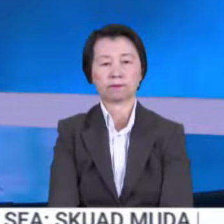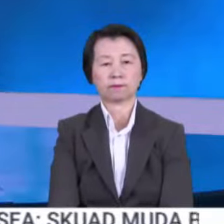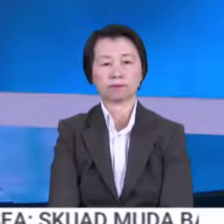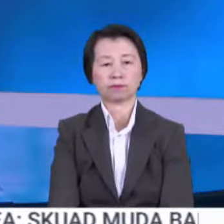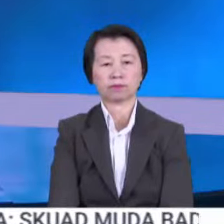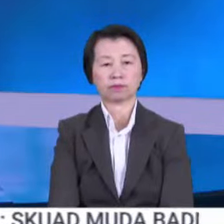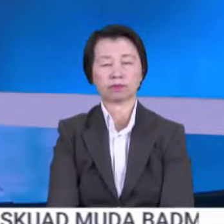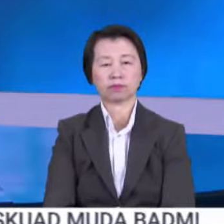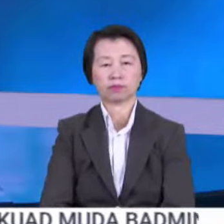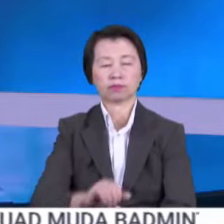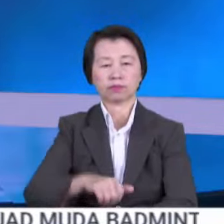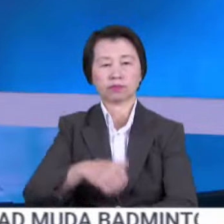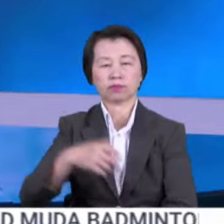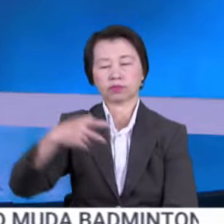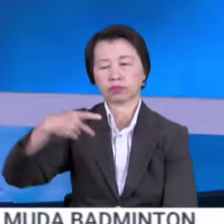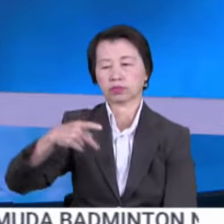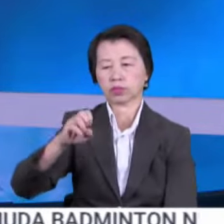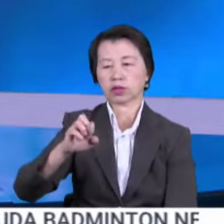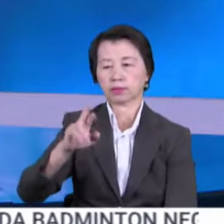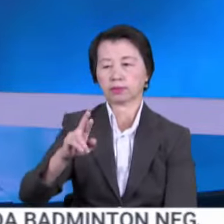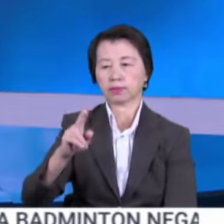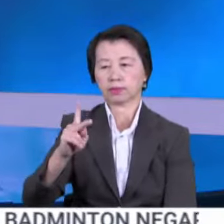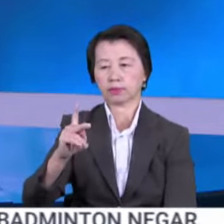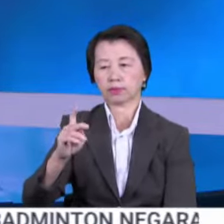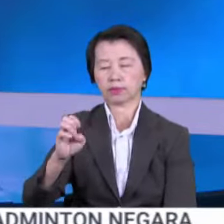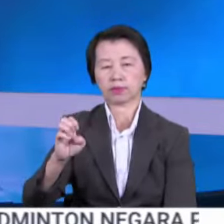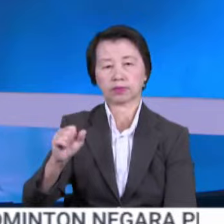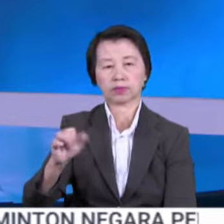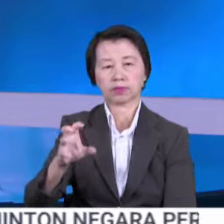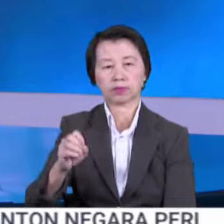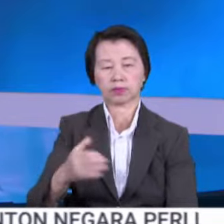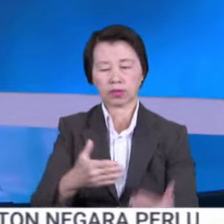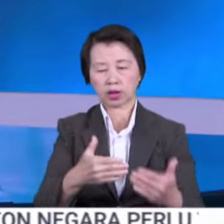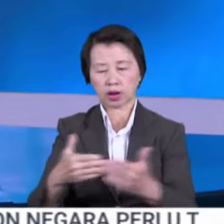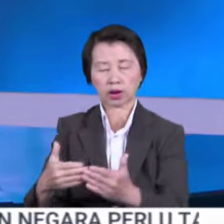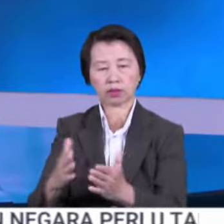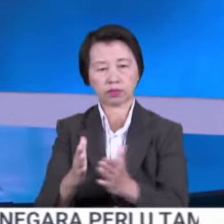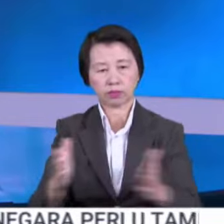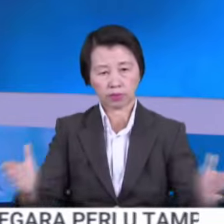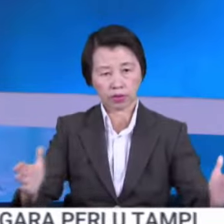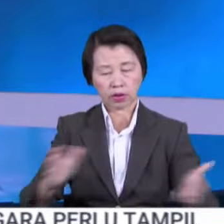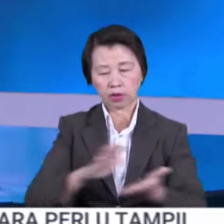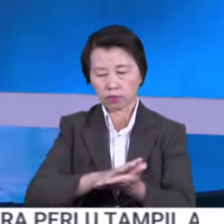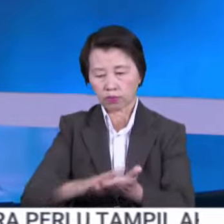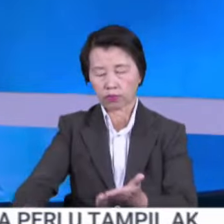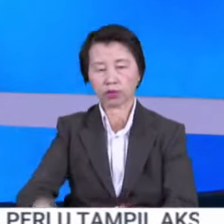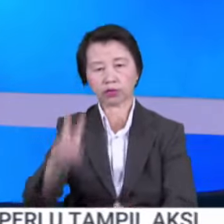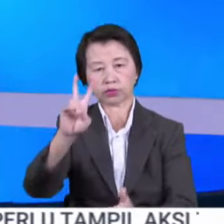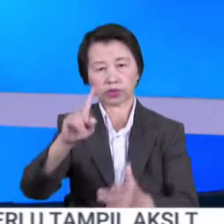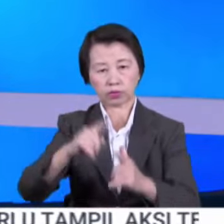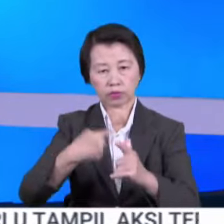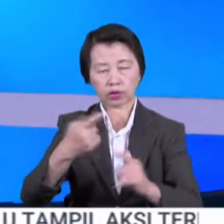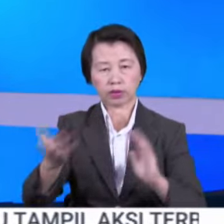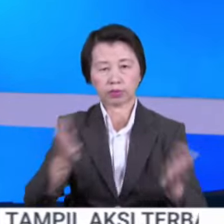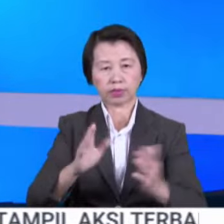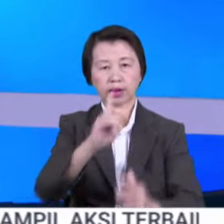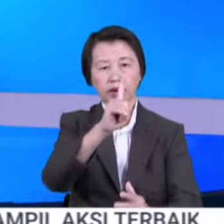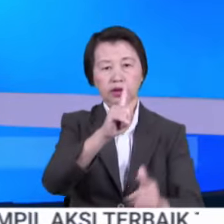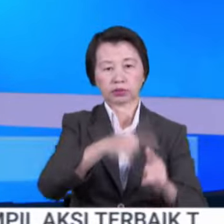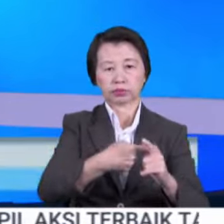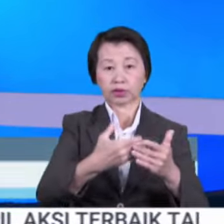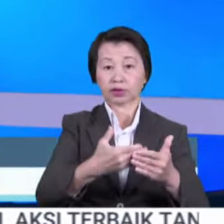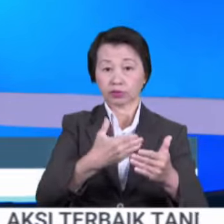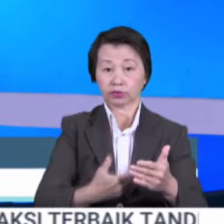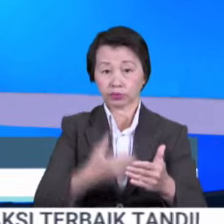percobaan keselamatan sosial pakai show melanjutkan tempo bagi bulan pemutihan kepada dua bulan berbanding hanya sebulan sebelum ini